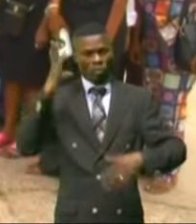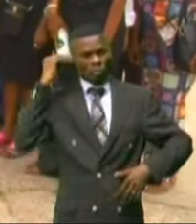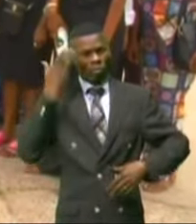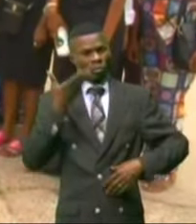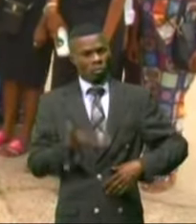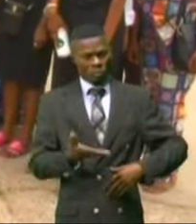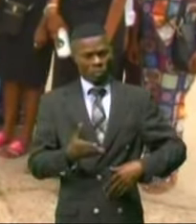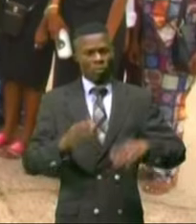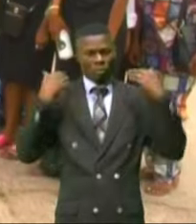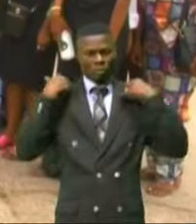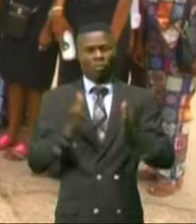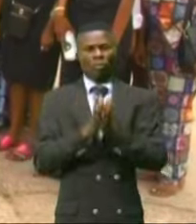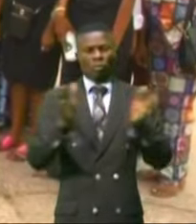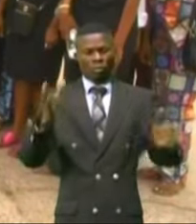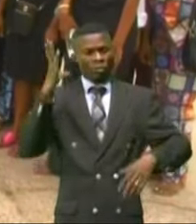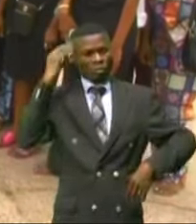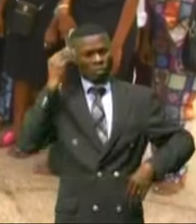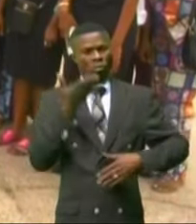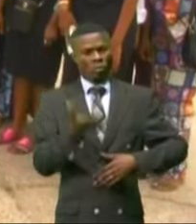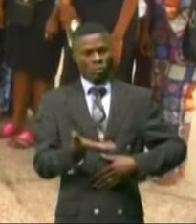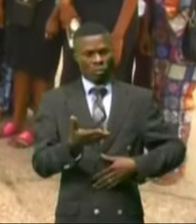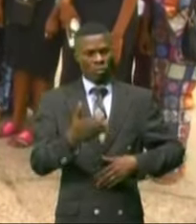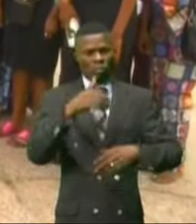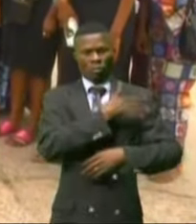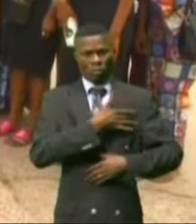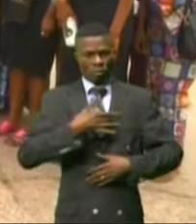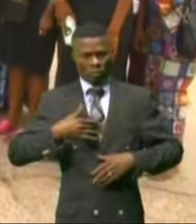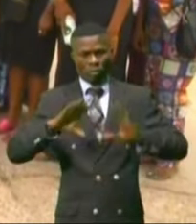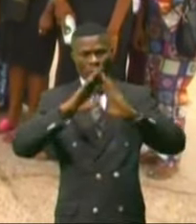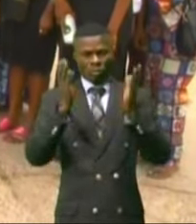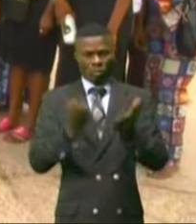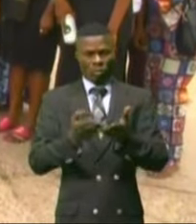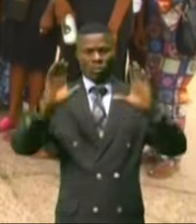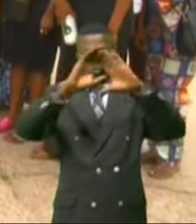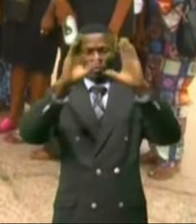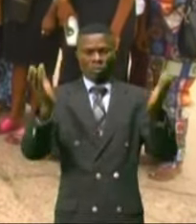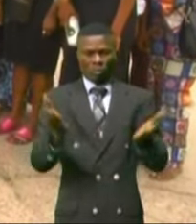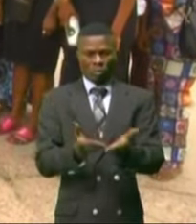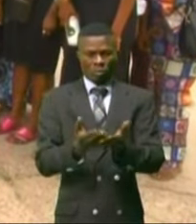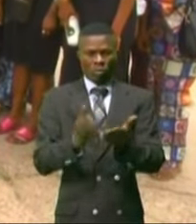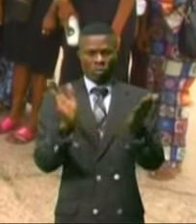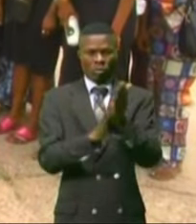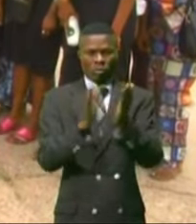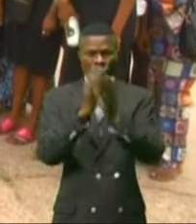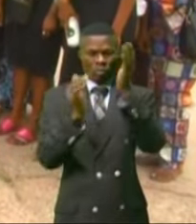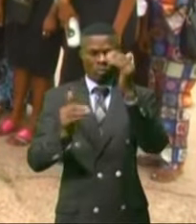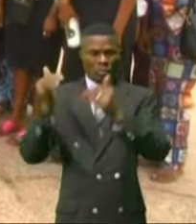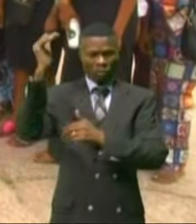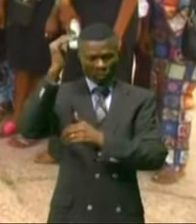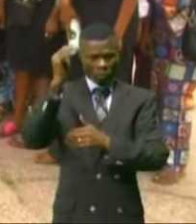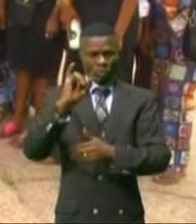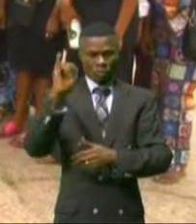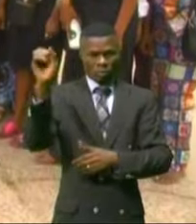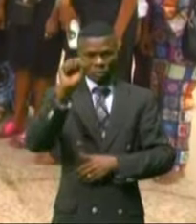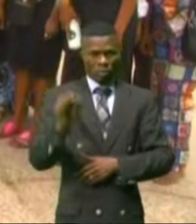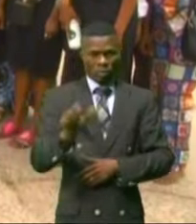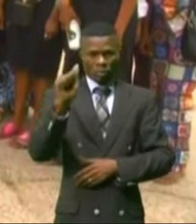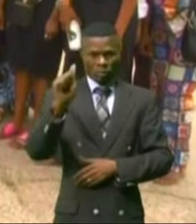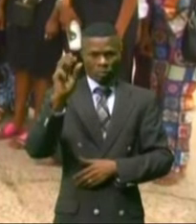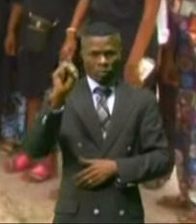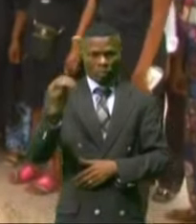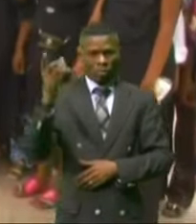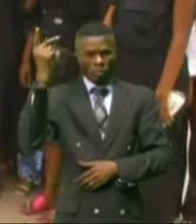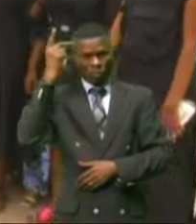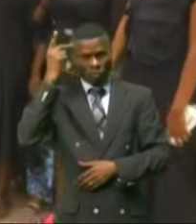souffrir, c'est tout le corps qui souffre. Au nom de toute la communauté de l'Institut supérieur des arts et métiers ISAM